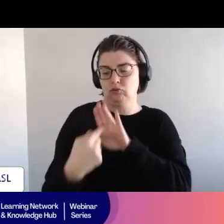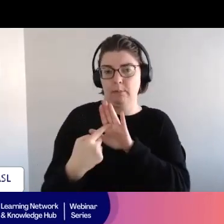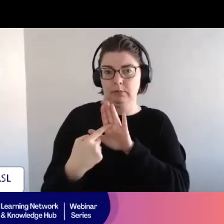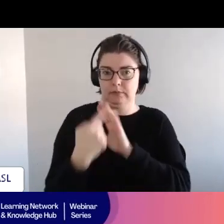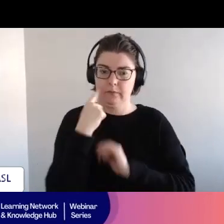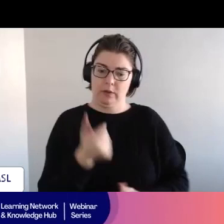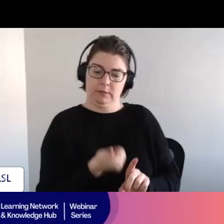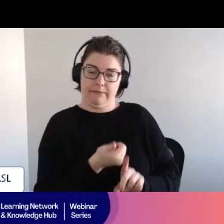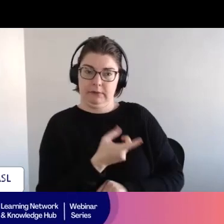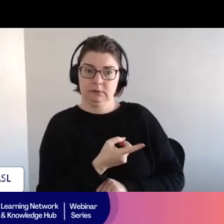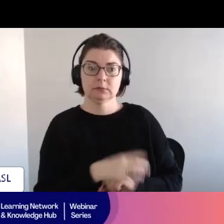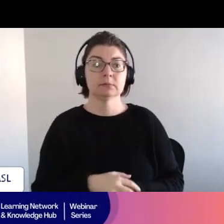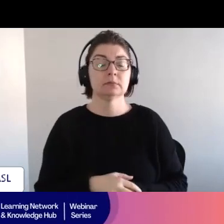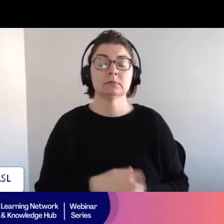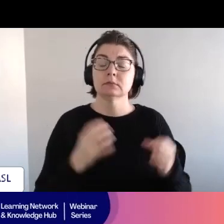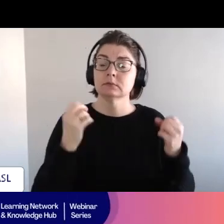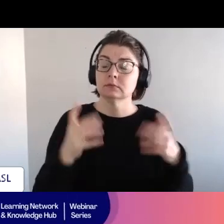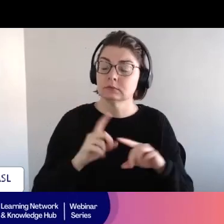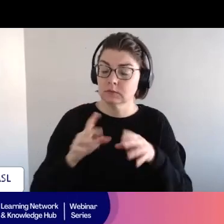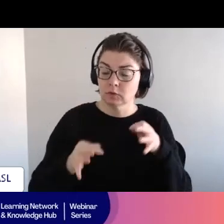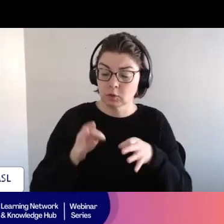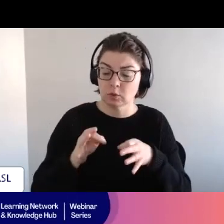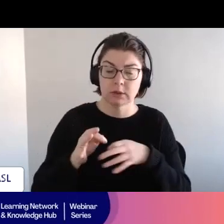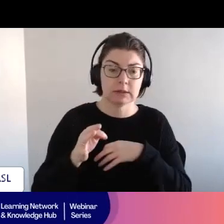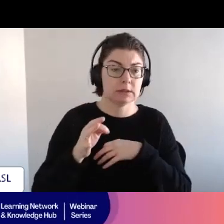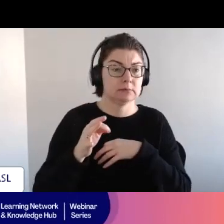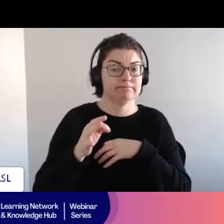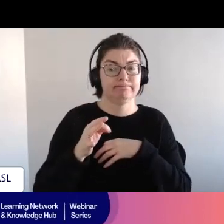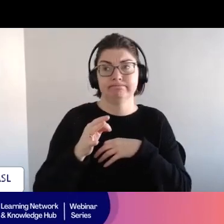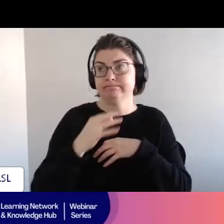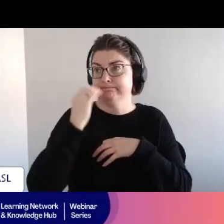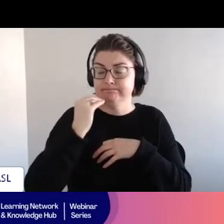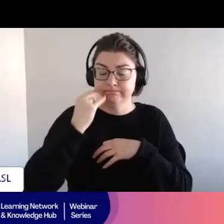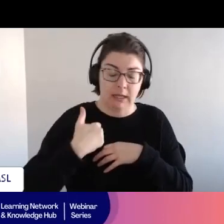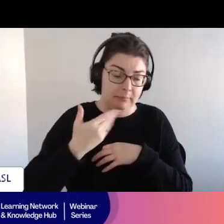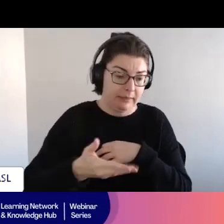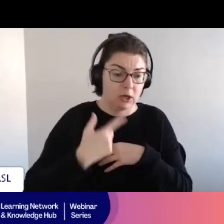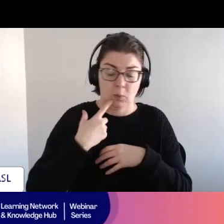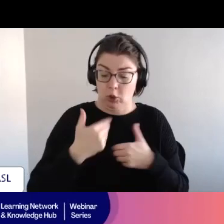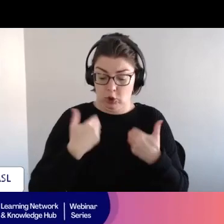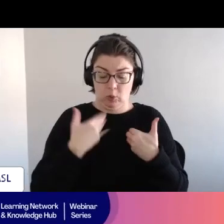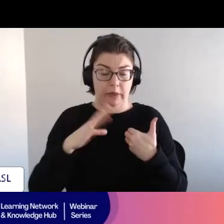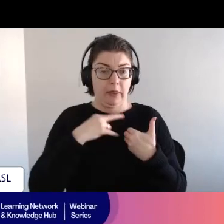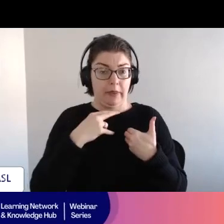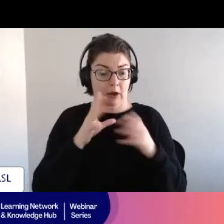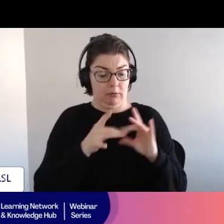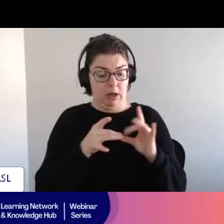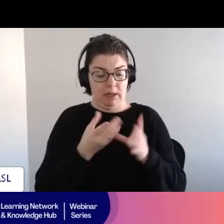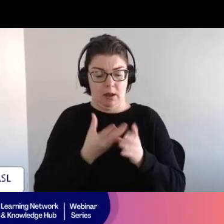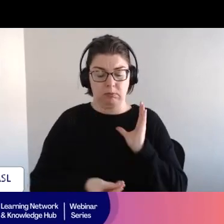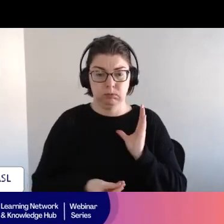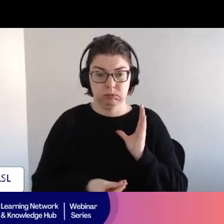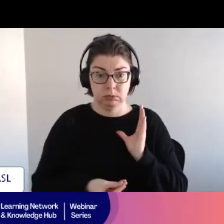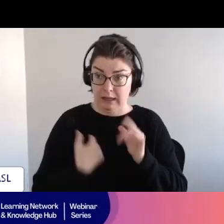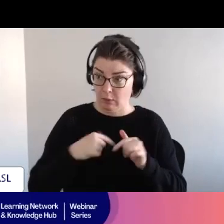représentant il y a tellement de litiges que j'ai participé devant les tribunaux ou les voix des jeunes sont